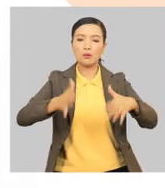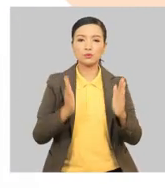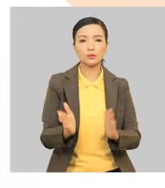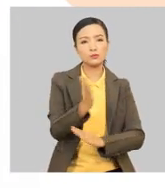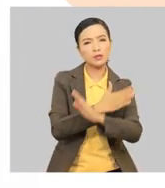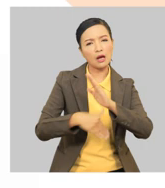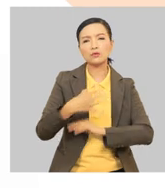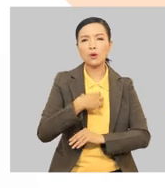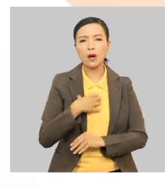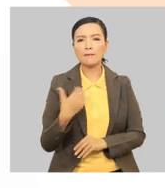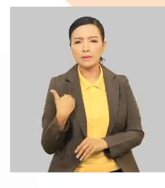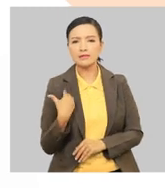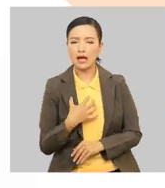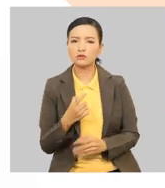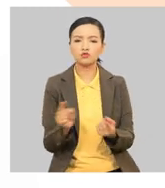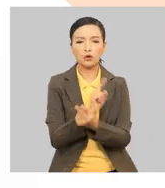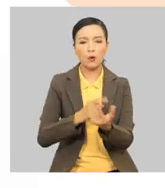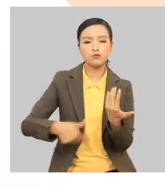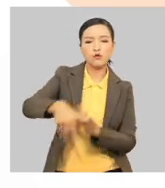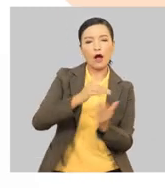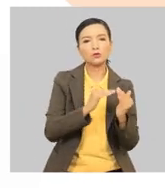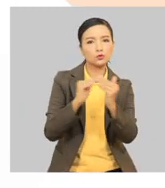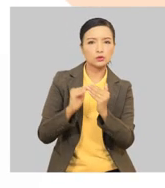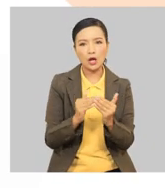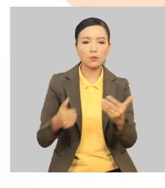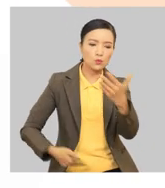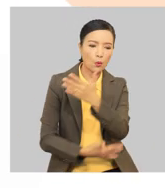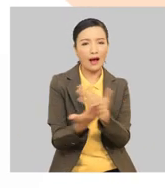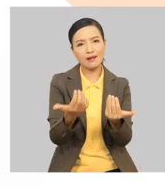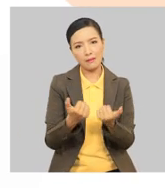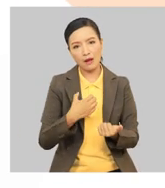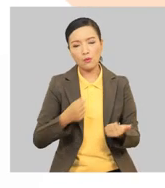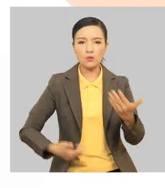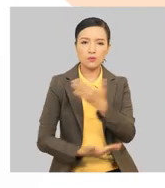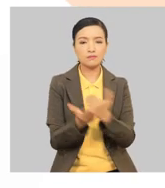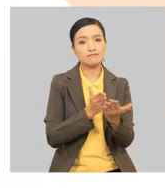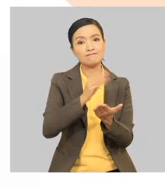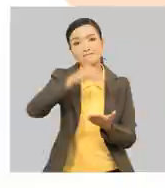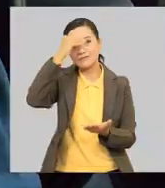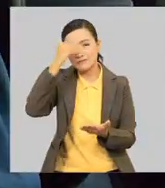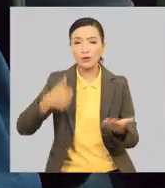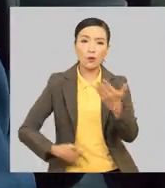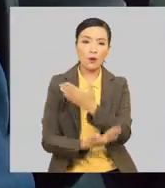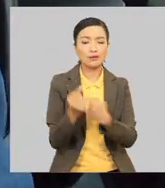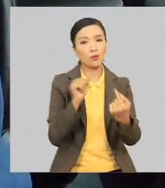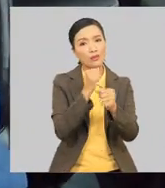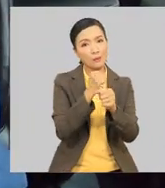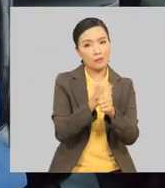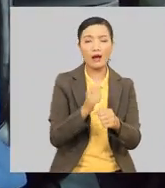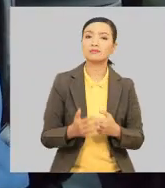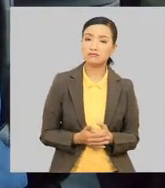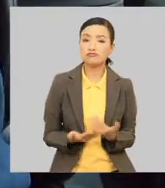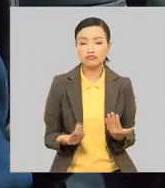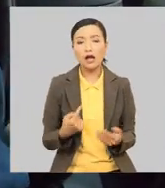องการมีที่ยืนในสังคมต้องการได้รับโอกาสทั้งเรื่องของโอกาสทางการศึกษาโอกาสในการทำงานรว